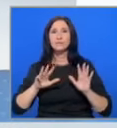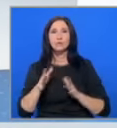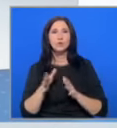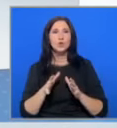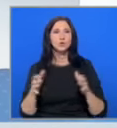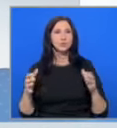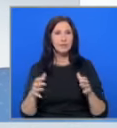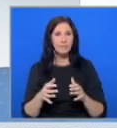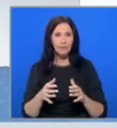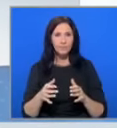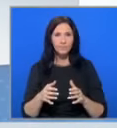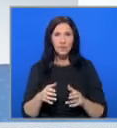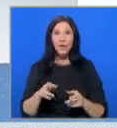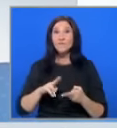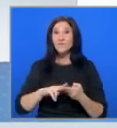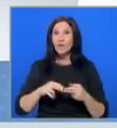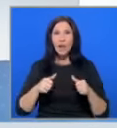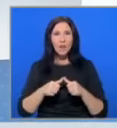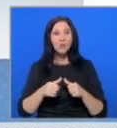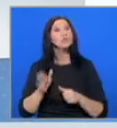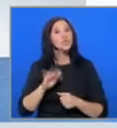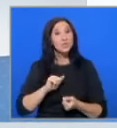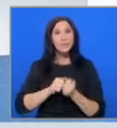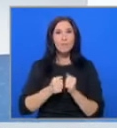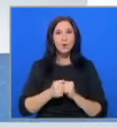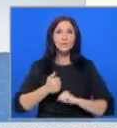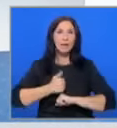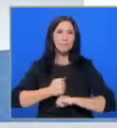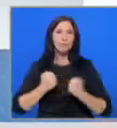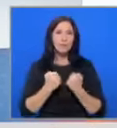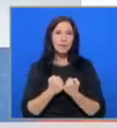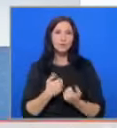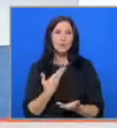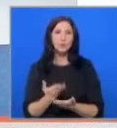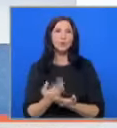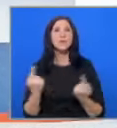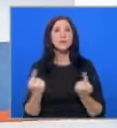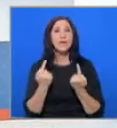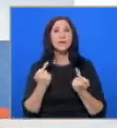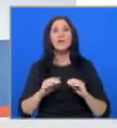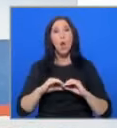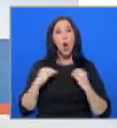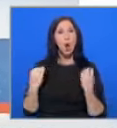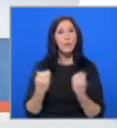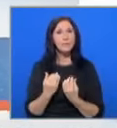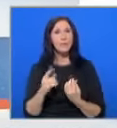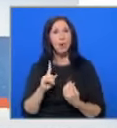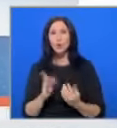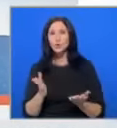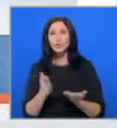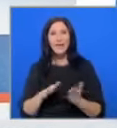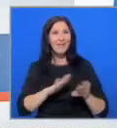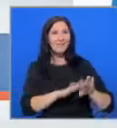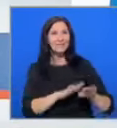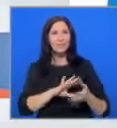49-то народно събрание. И Вили Лилков ще се бори за кметското място, издигнат от инициативен комитет, който прерасна в